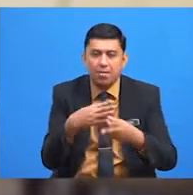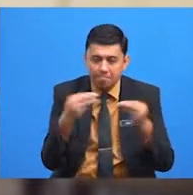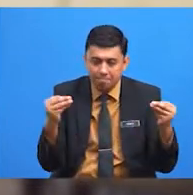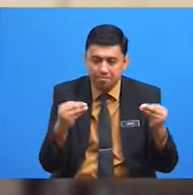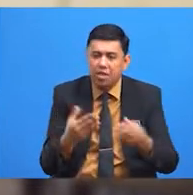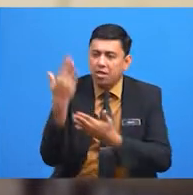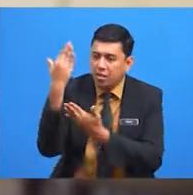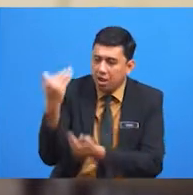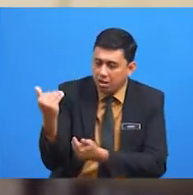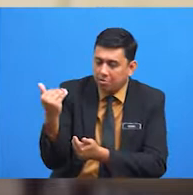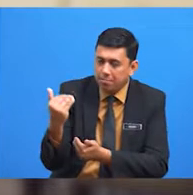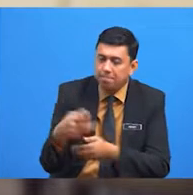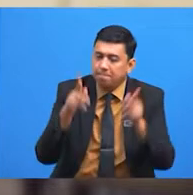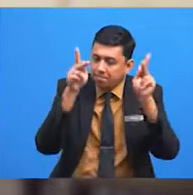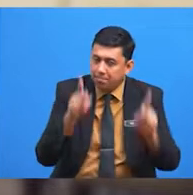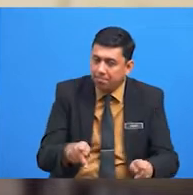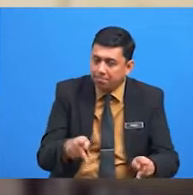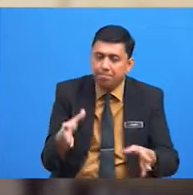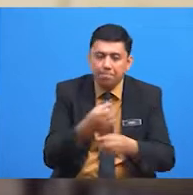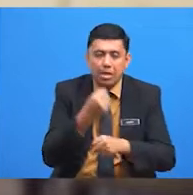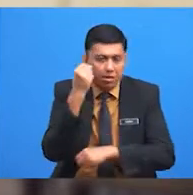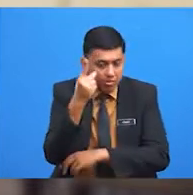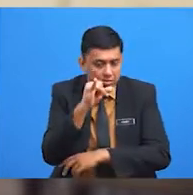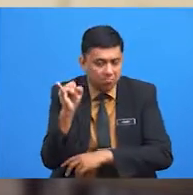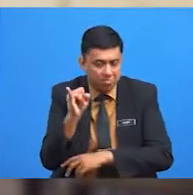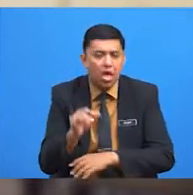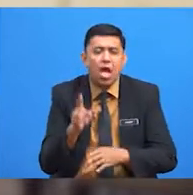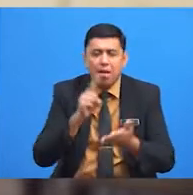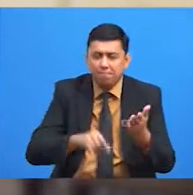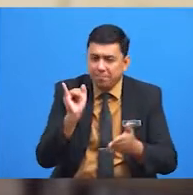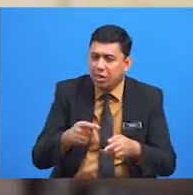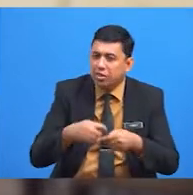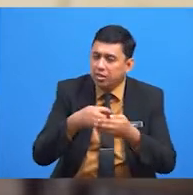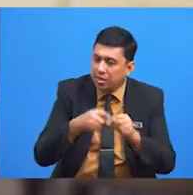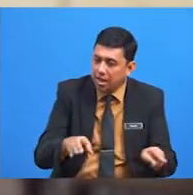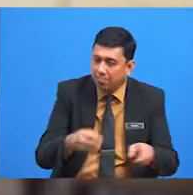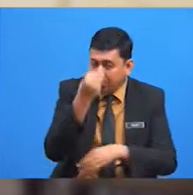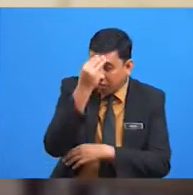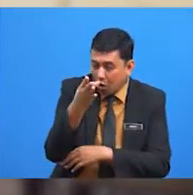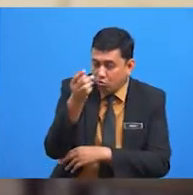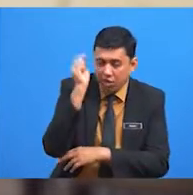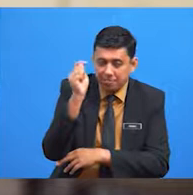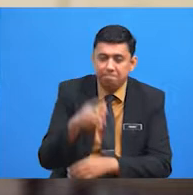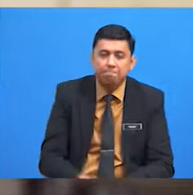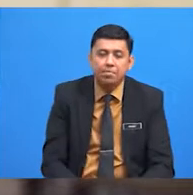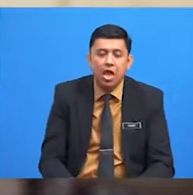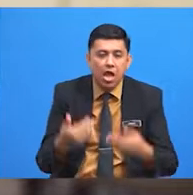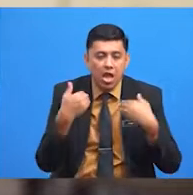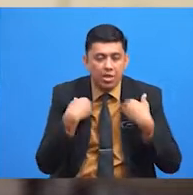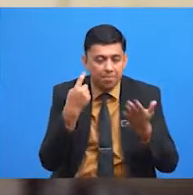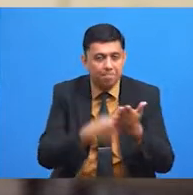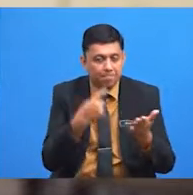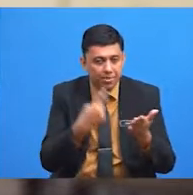penghujung. Diharapkan pelajar dapat memahami apa yang telah cikgu sampaikan. Semoga pelajar dapat